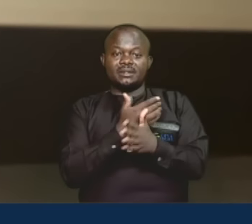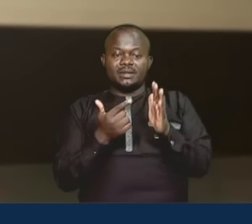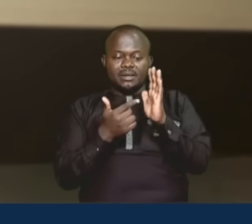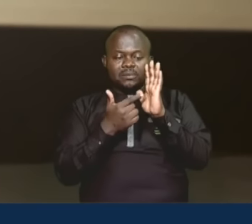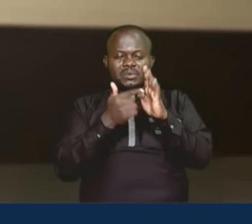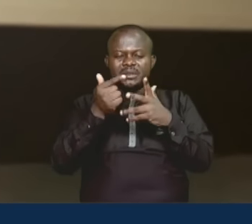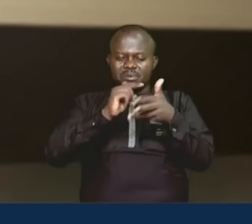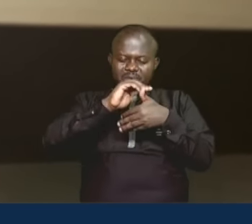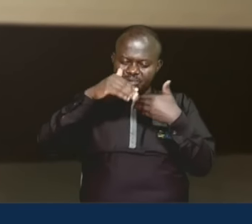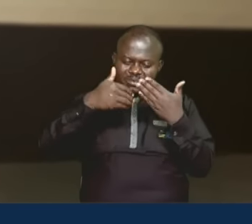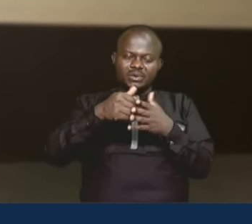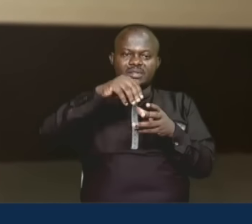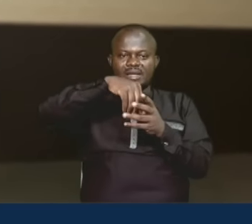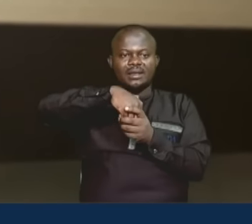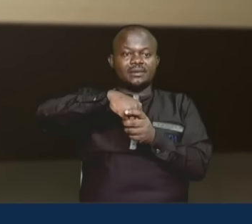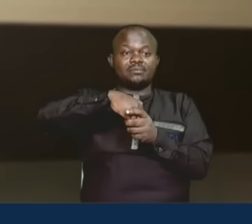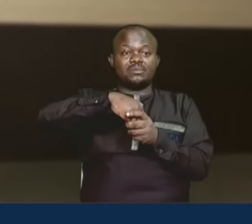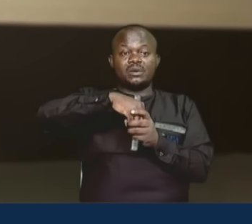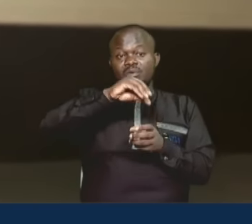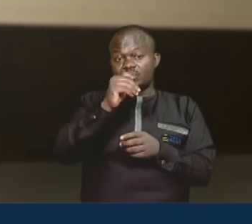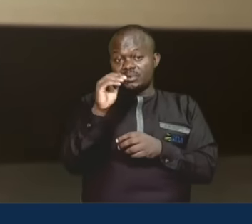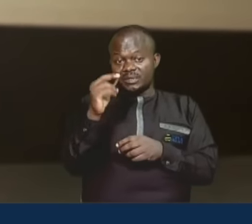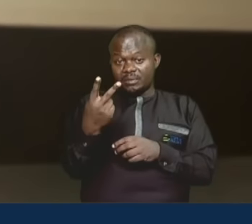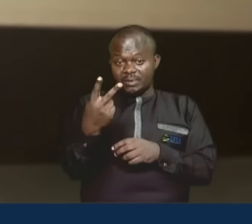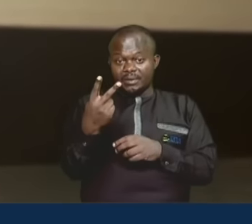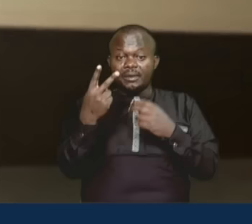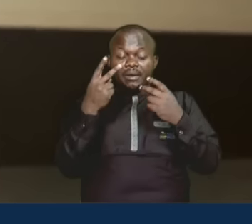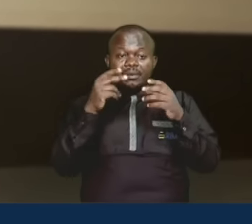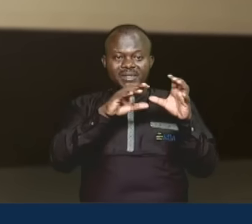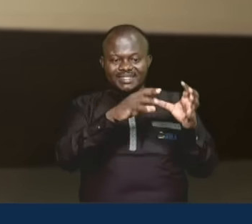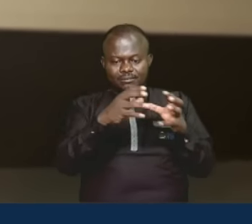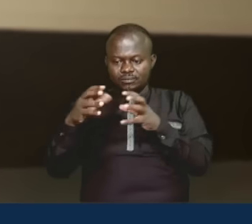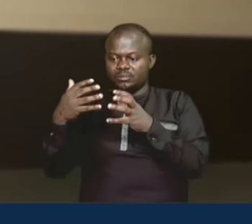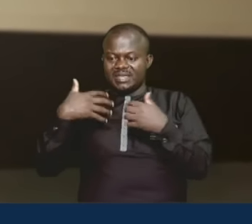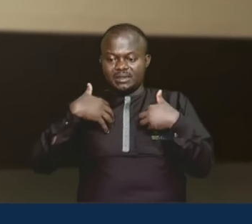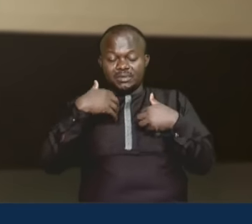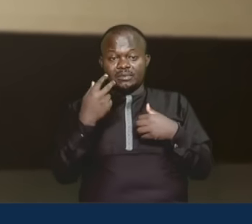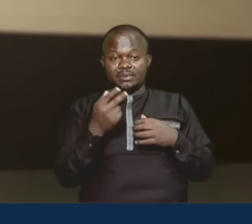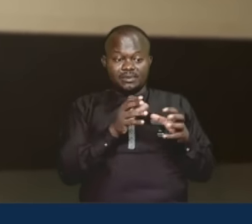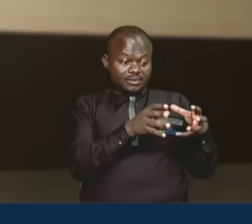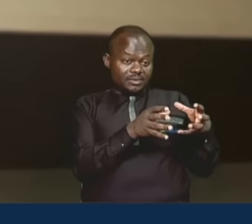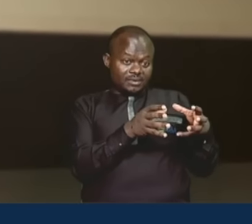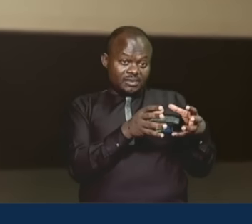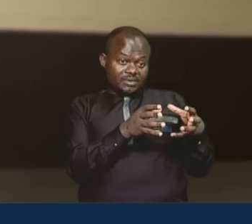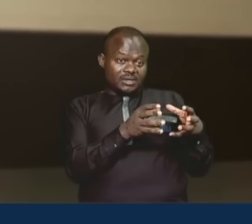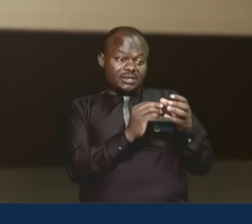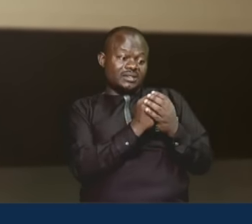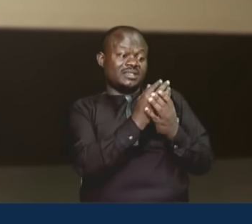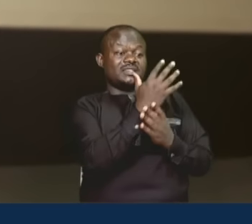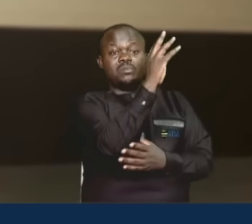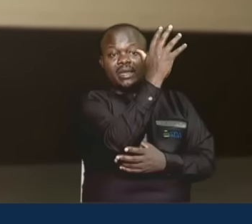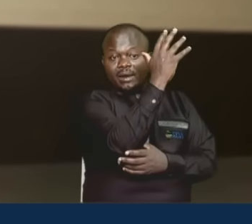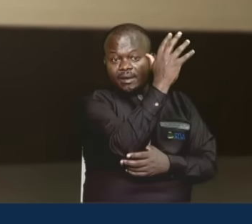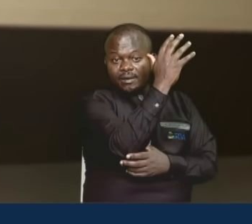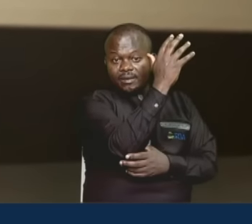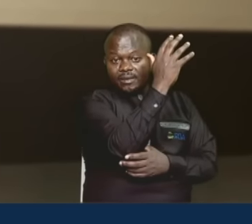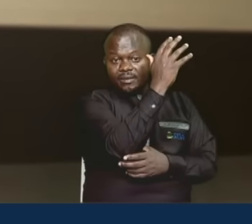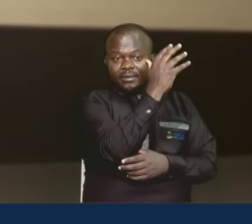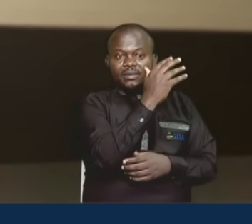hakaba hari n'ubundi bwoko bubiri bwabonetse. Bumwe ni kimera, ni